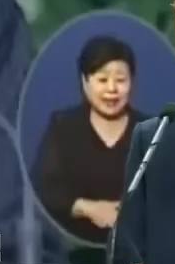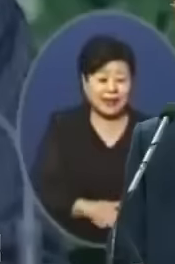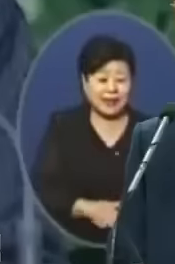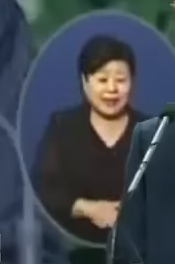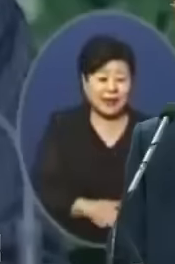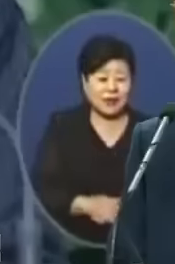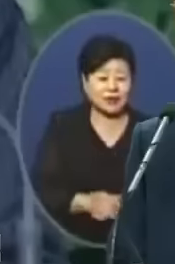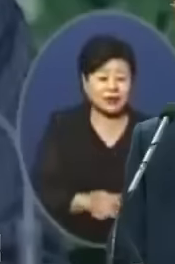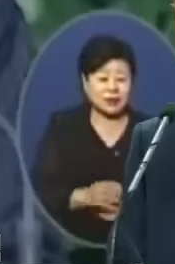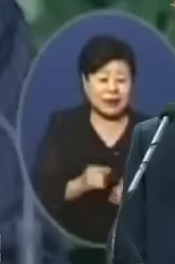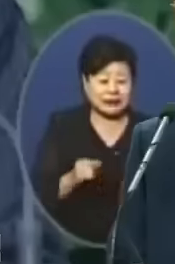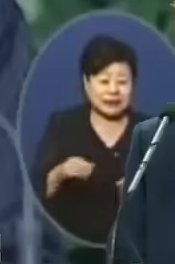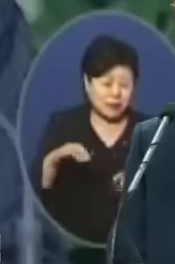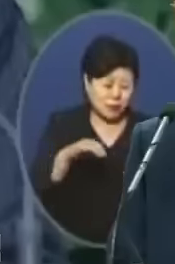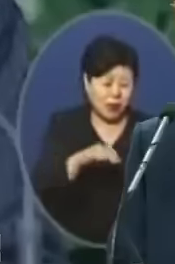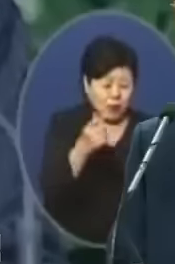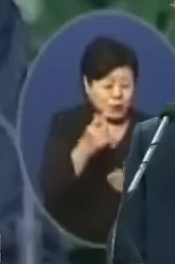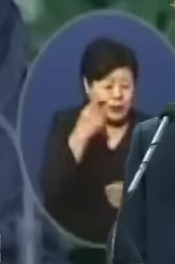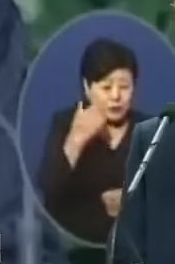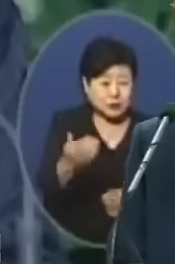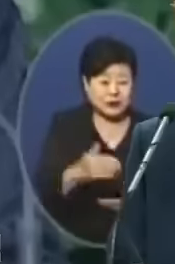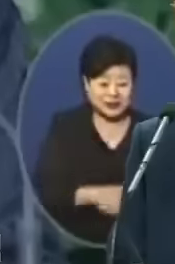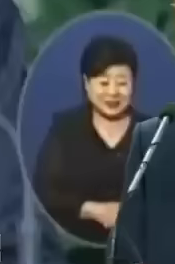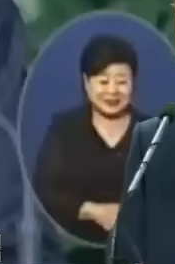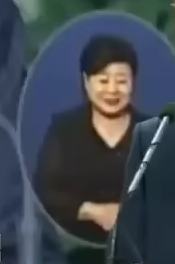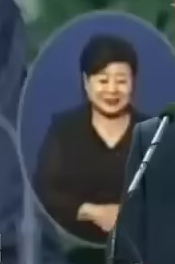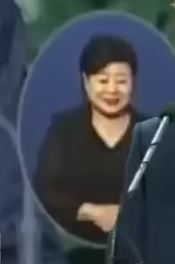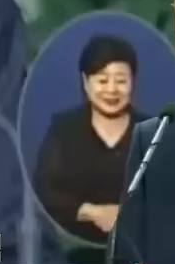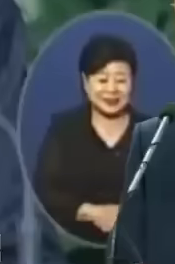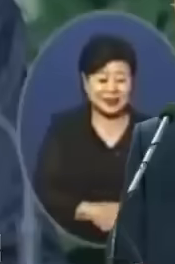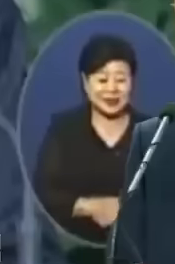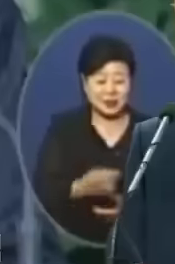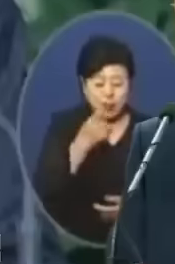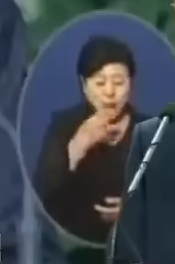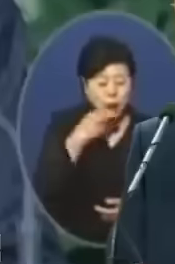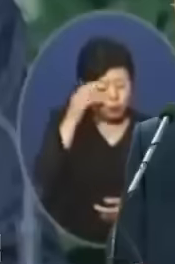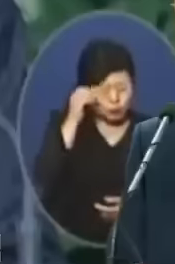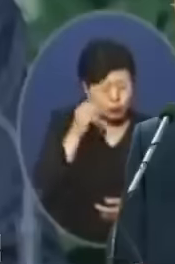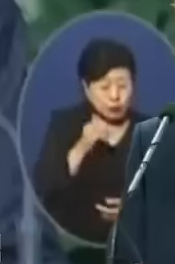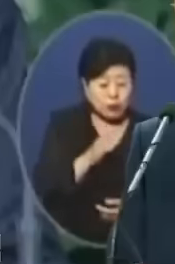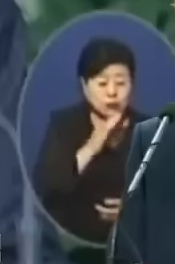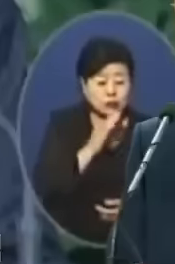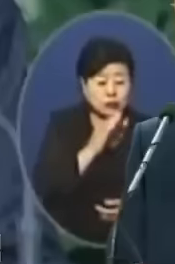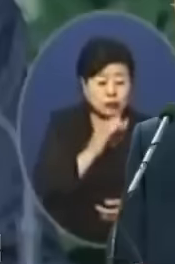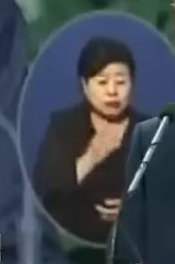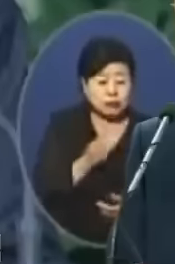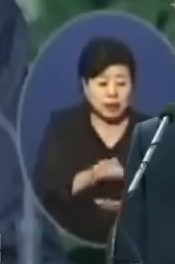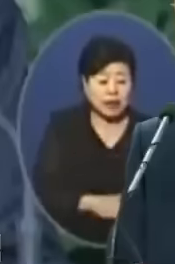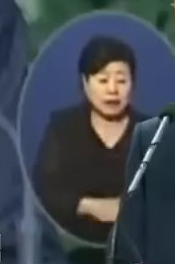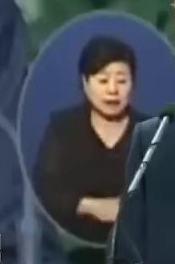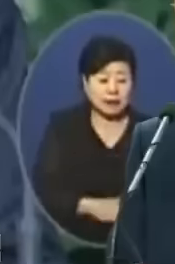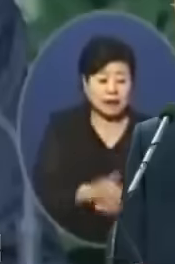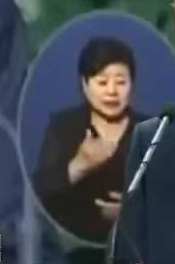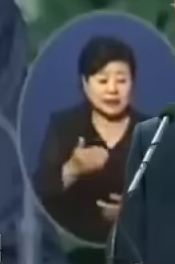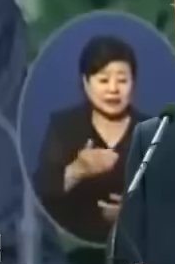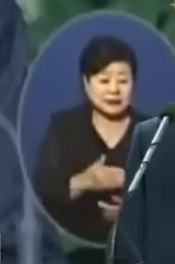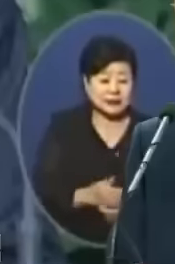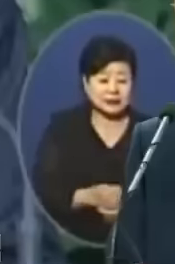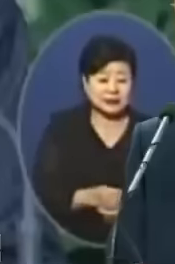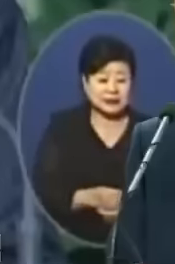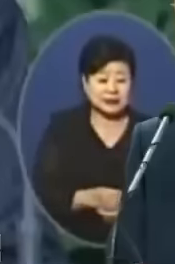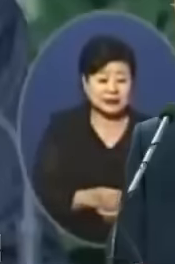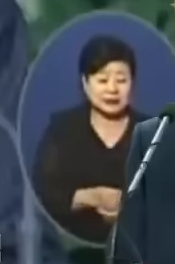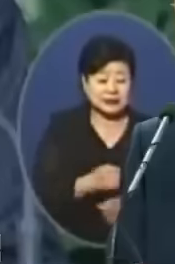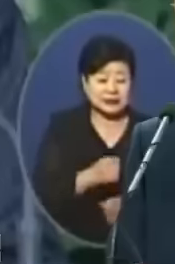그런데 어떻게 이렇게 많은 사람이 옵니까? 나는 교육도 못 받고 무식한 사람이지만 당신이 안 하는 일을